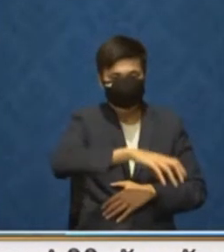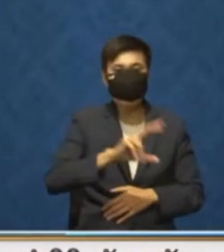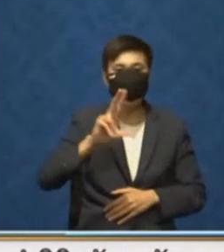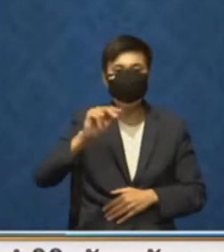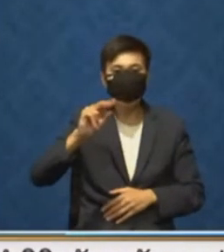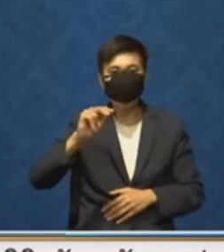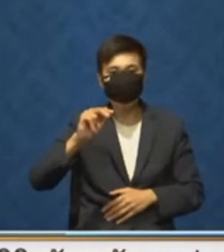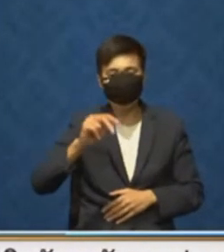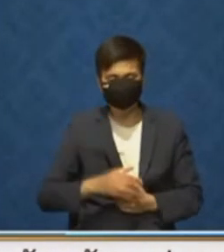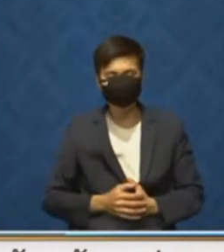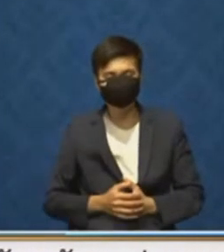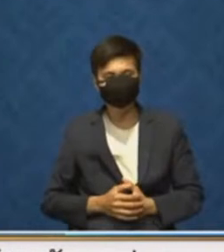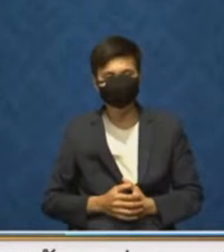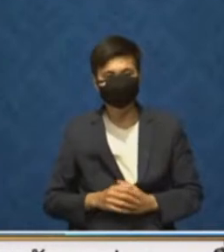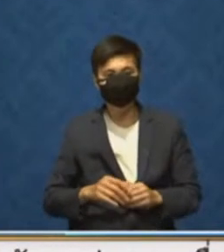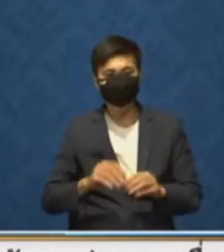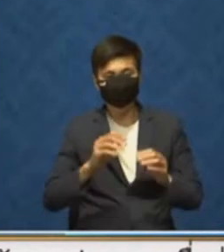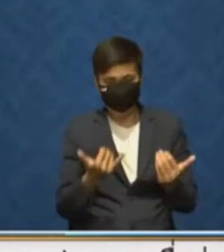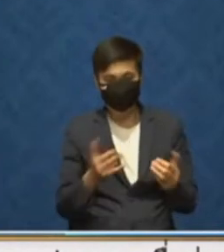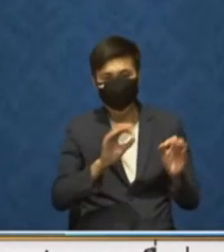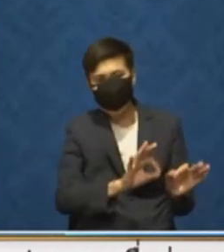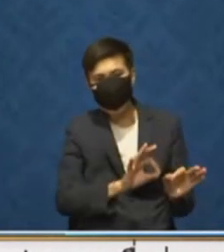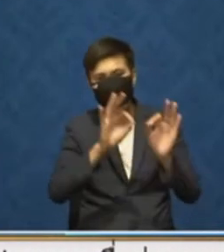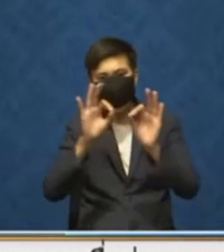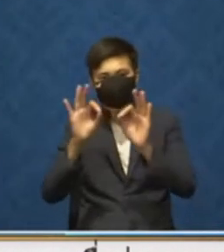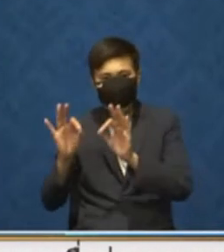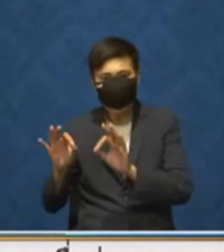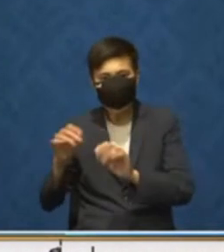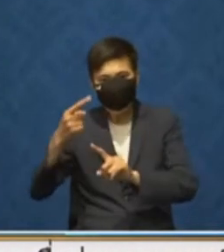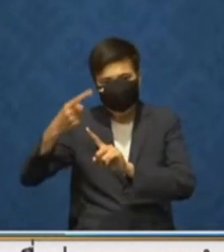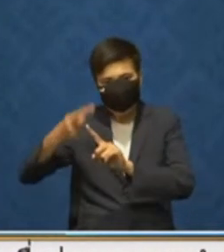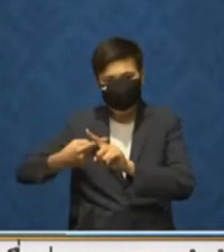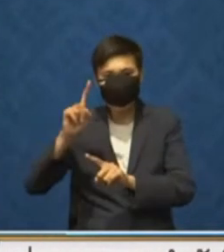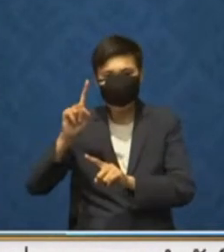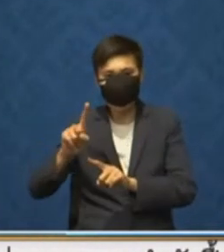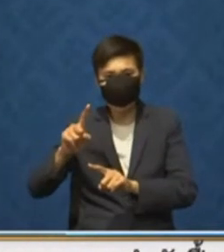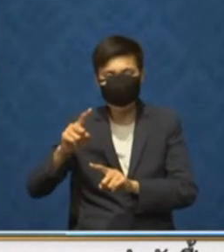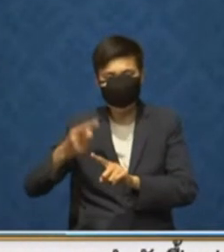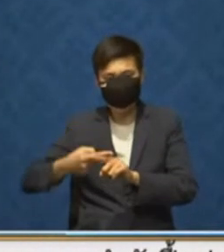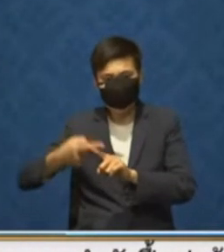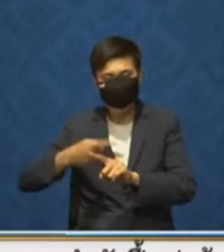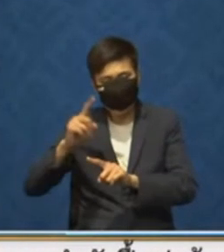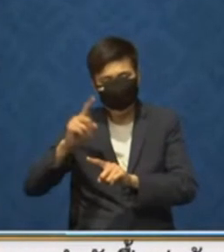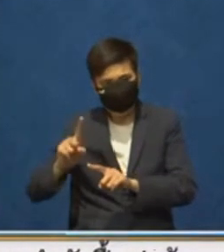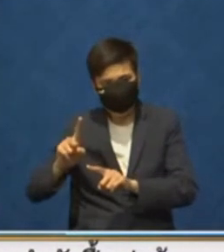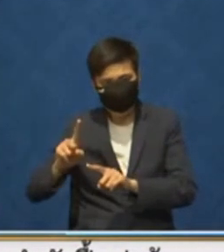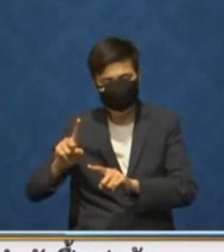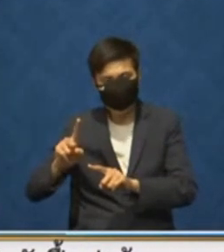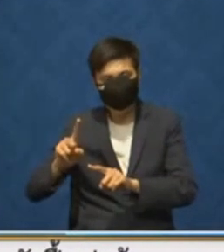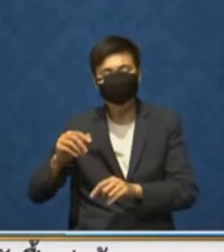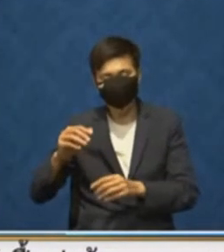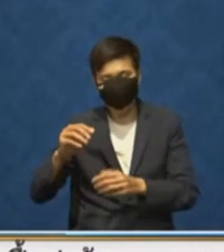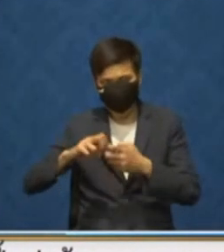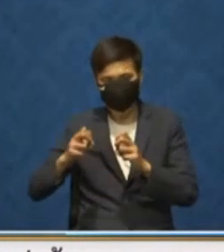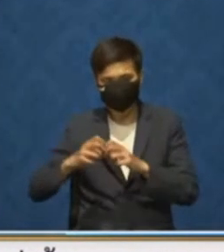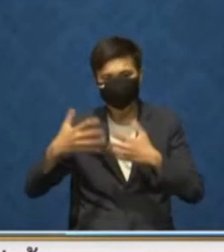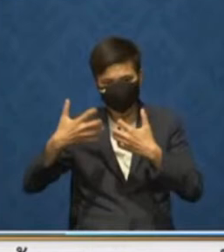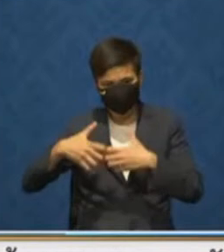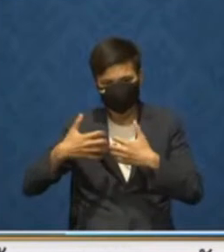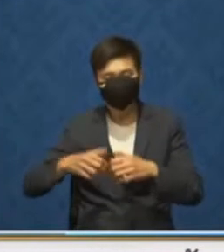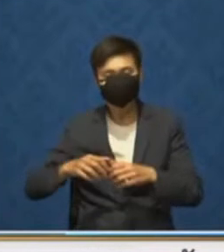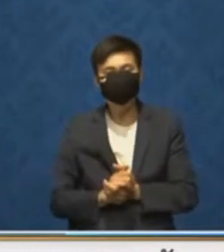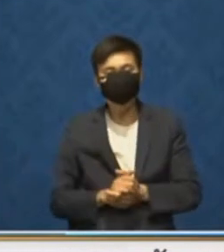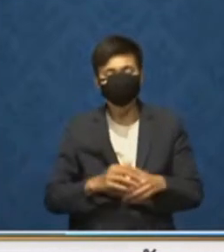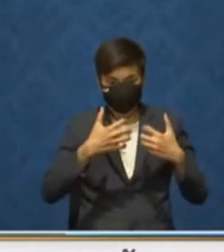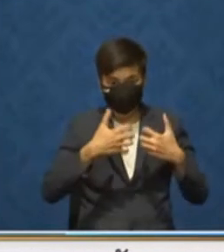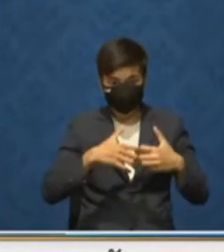ครับบอกว่าขอเลื่อนออกไปอีก 1เดือนจากกำหนดเดิมเพราะมีปัญหาในการผลิตเนื้อเรื่องอุตสาหกรรม EVนี่ประเทศ